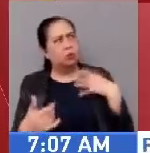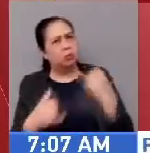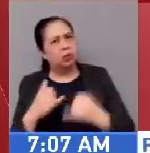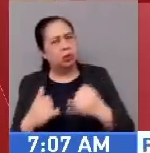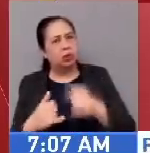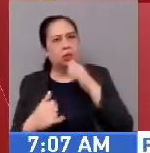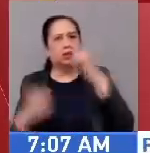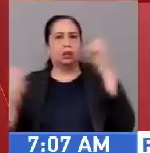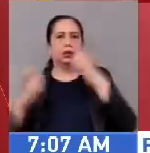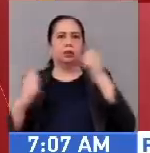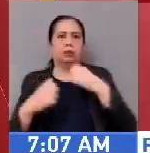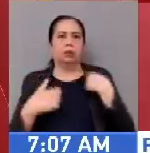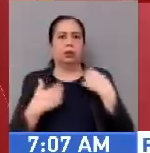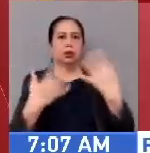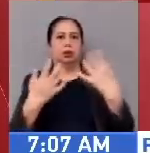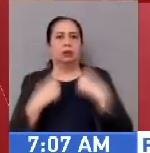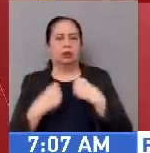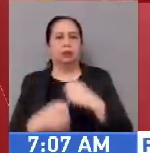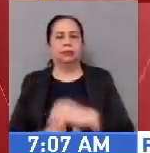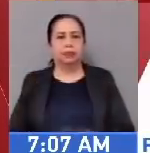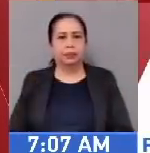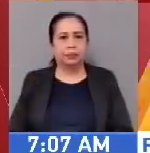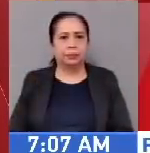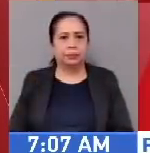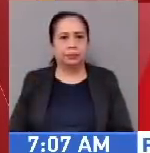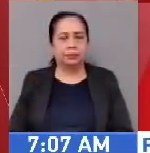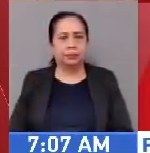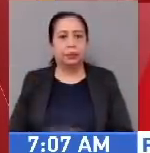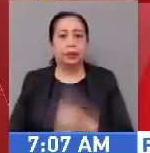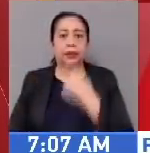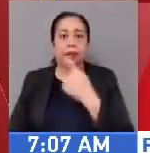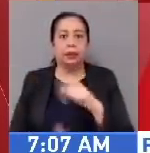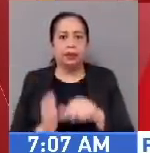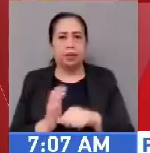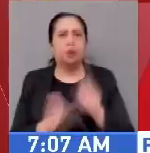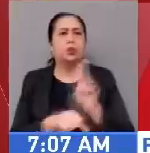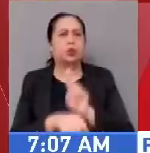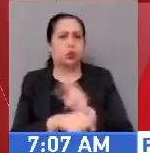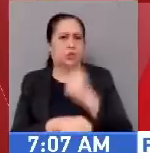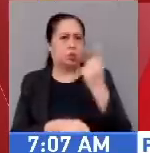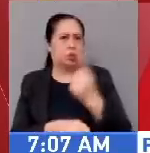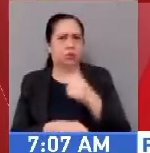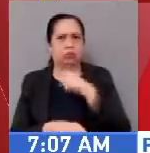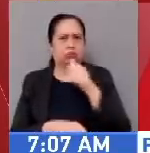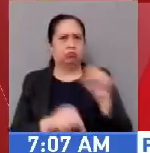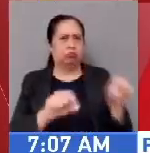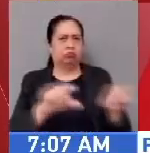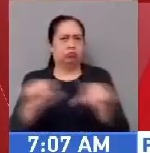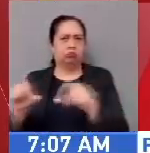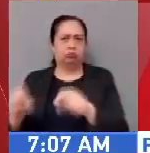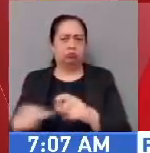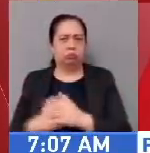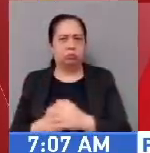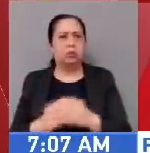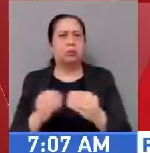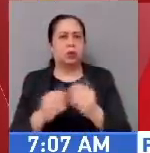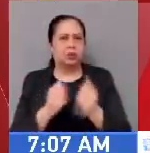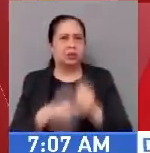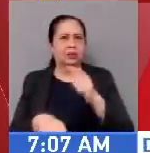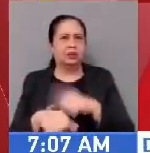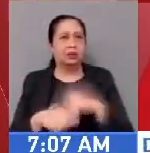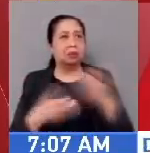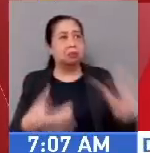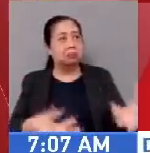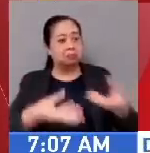ako eh. Gayet niya, gumagamit lang siya at hindi raw siya nagbebenta. Kadalasan, iniiwan lang daw sa kanya mga